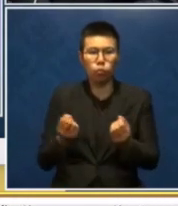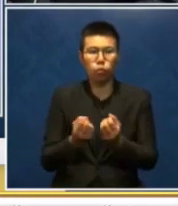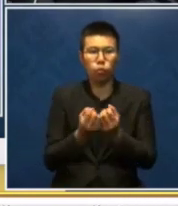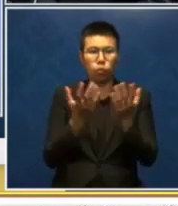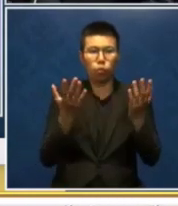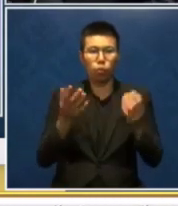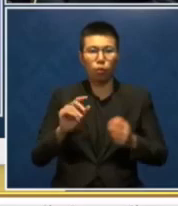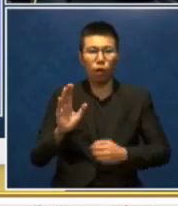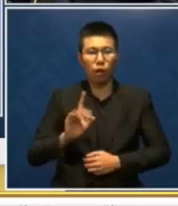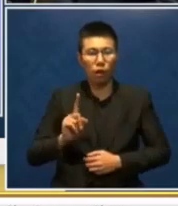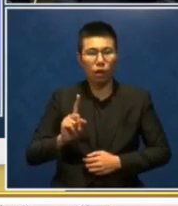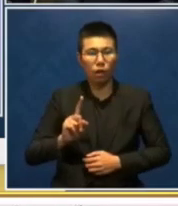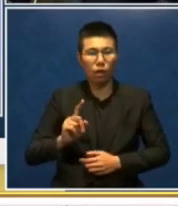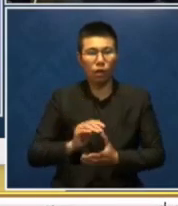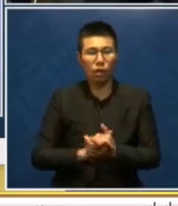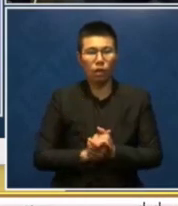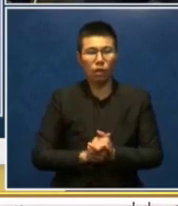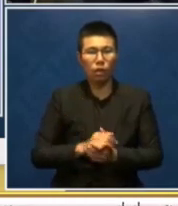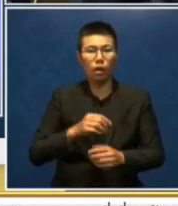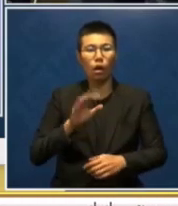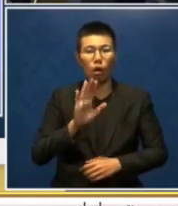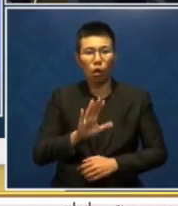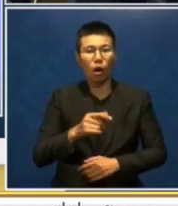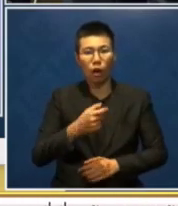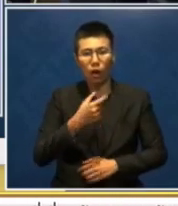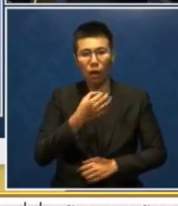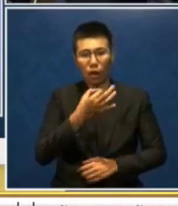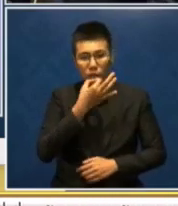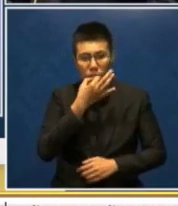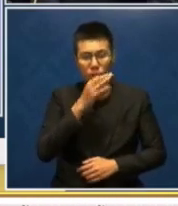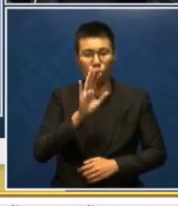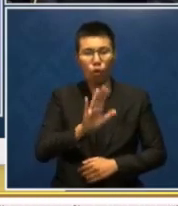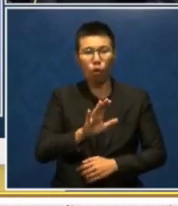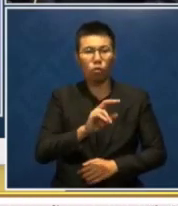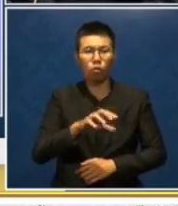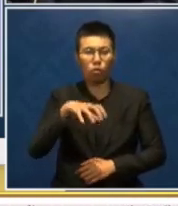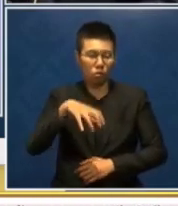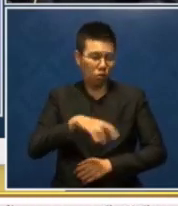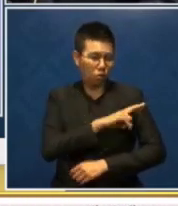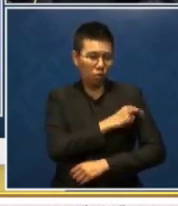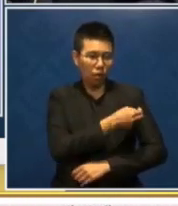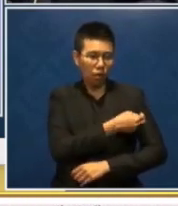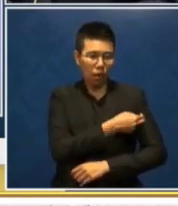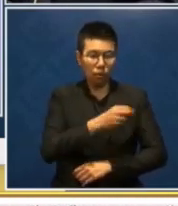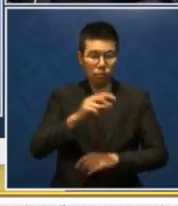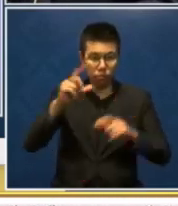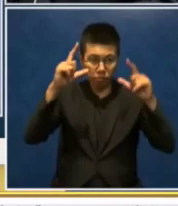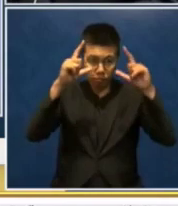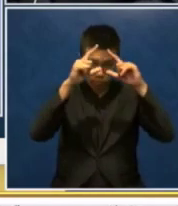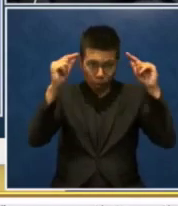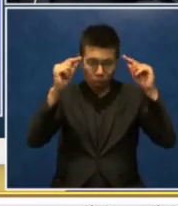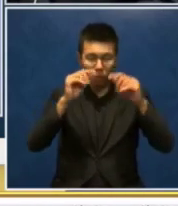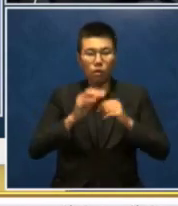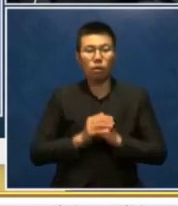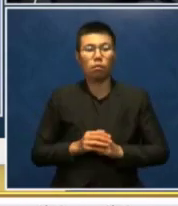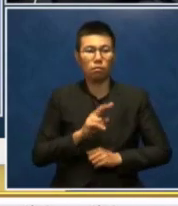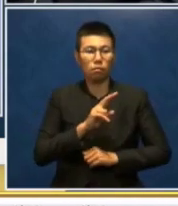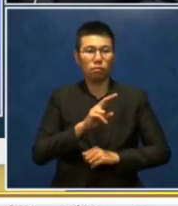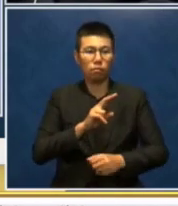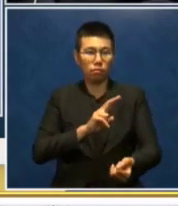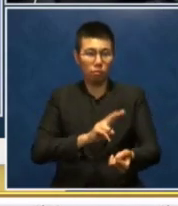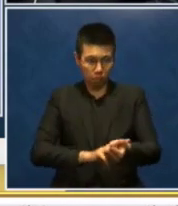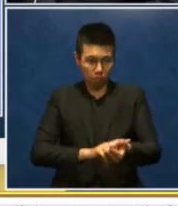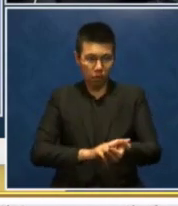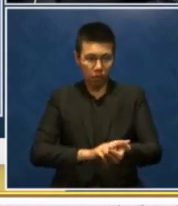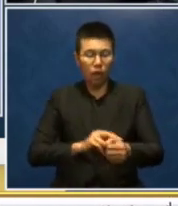อศักยภาพและประสิทธิภาพการให้บริการของโรงพยาบาลดังนั้นเพื่อเป็นการแก้ปัญหา